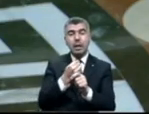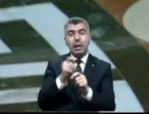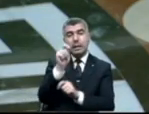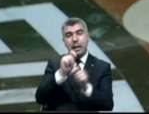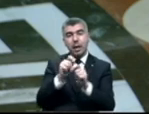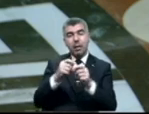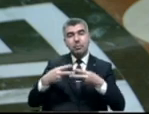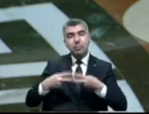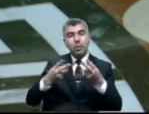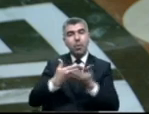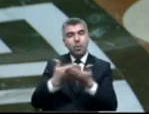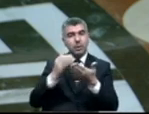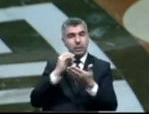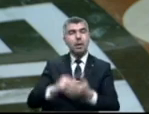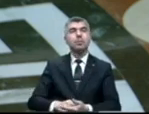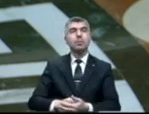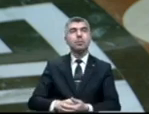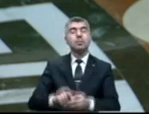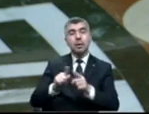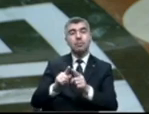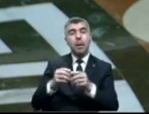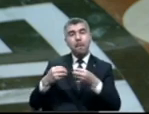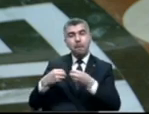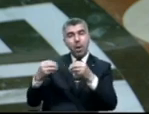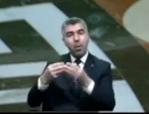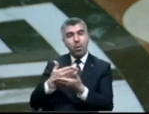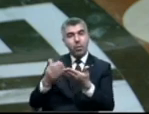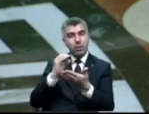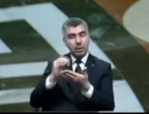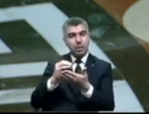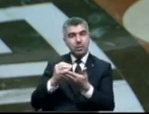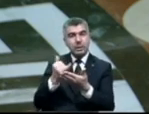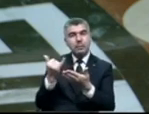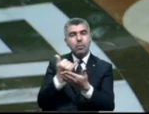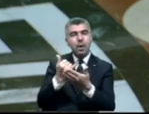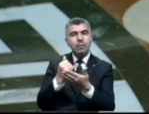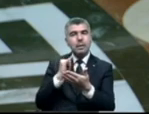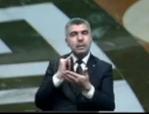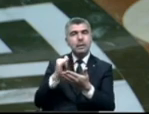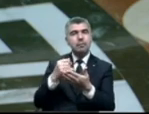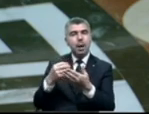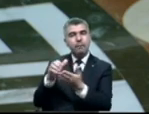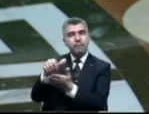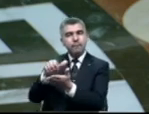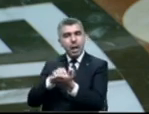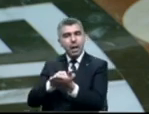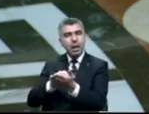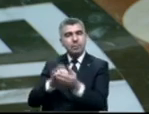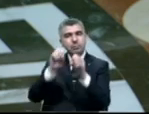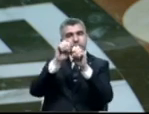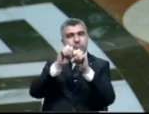توجيهي طموح للأسواق وتحسين مسالك البيع وتعزيز السلامة الصحية للمنتجات الفلاحية مع ضمان